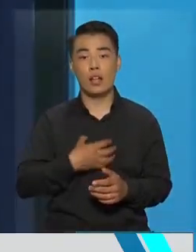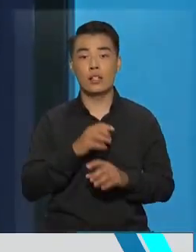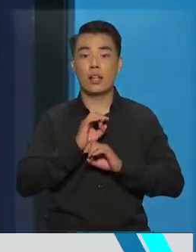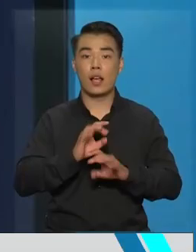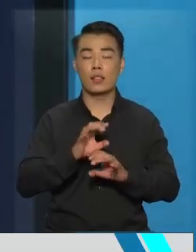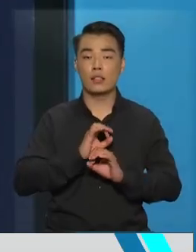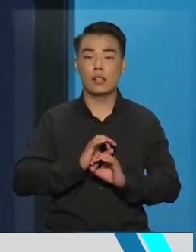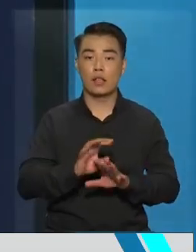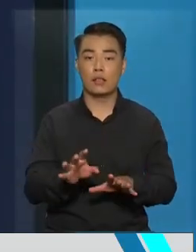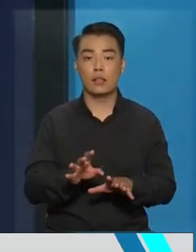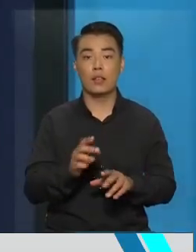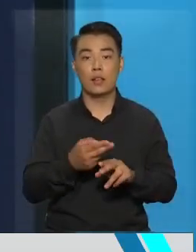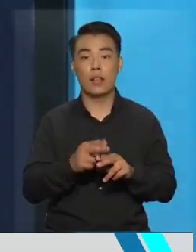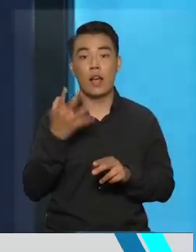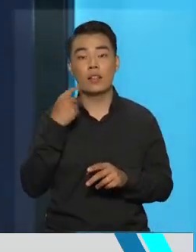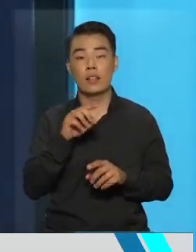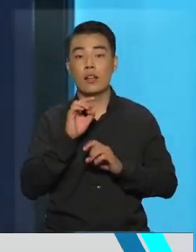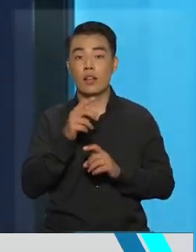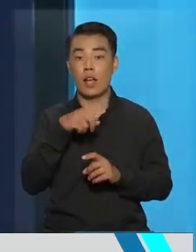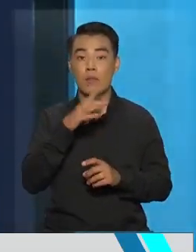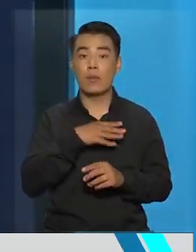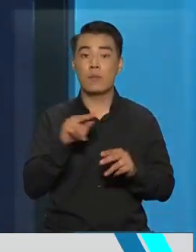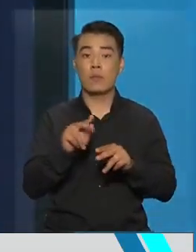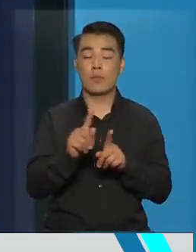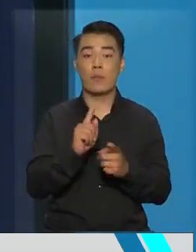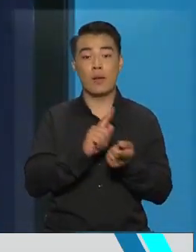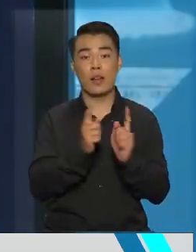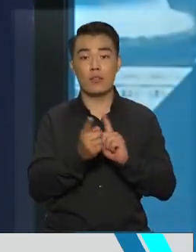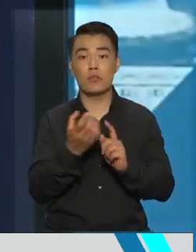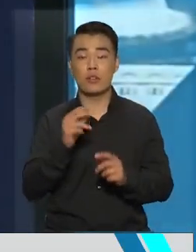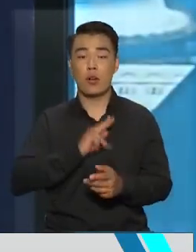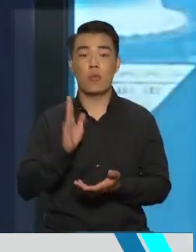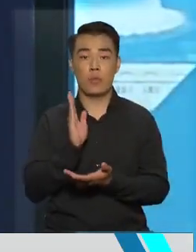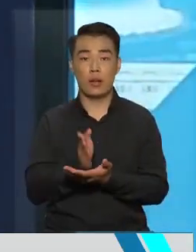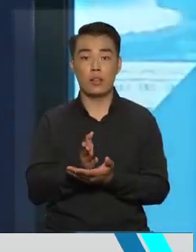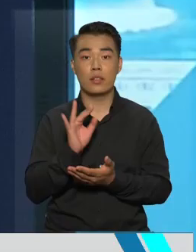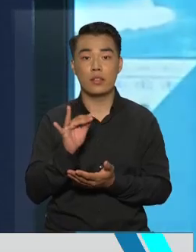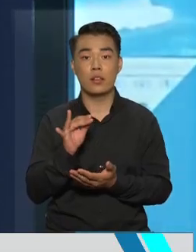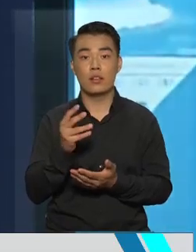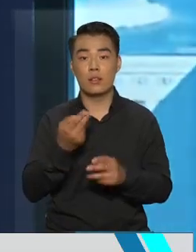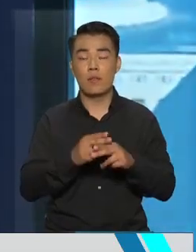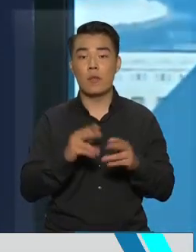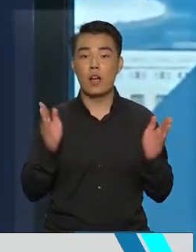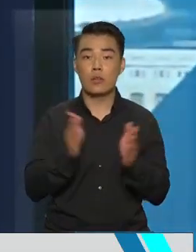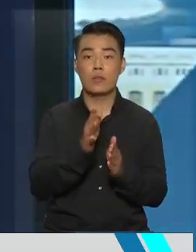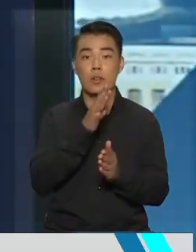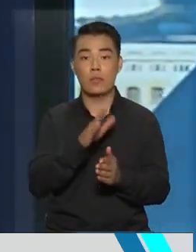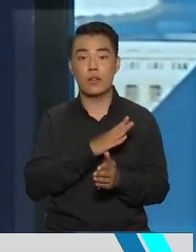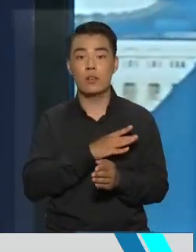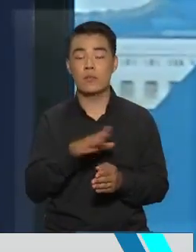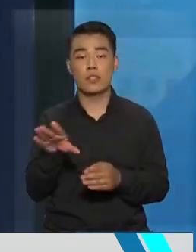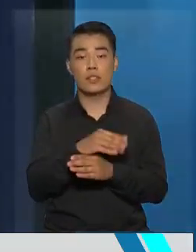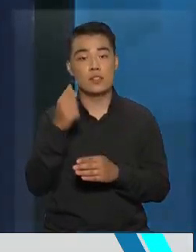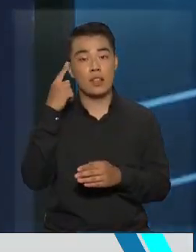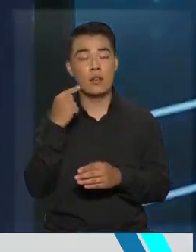что в принципе, вот как я говорил, поправки реализовываются, да, за достаточно короткий период. Мы знаем, что в